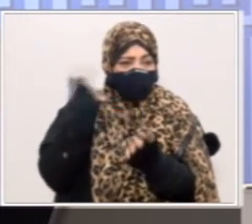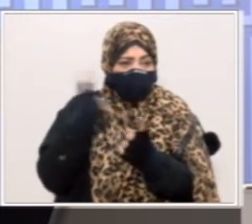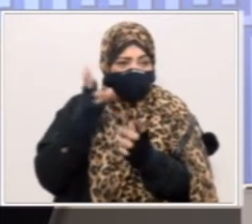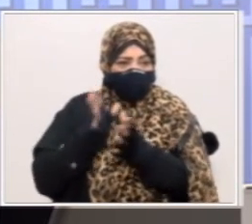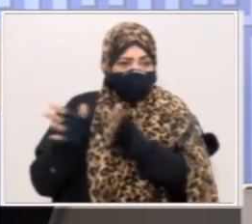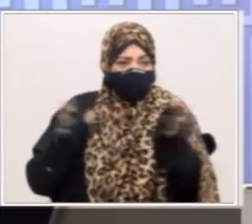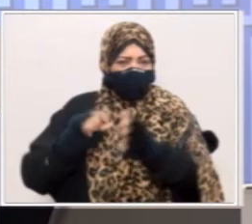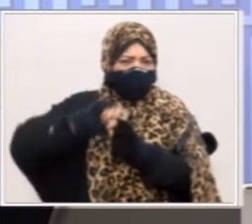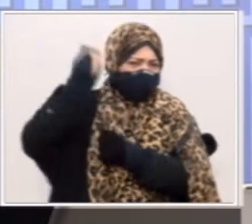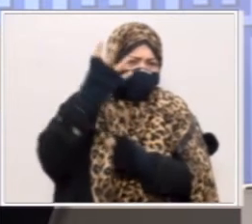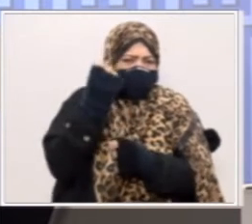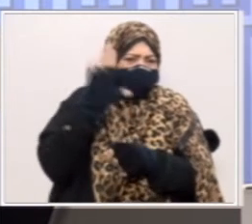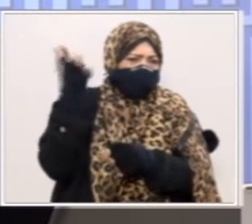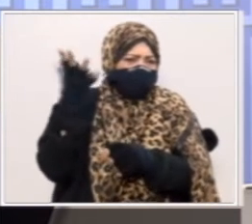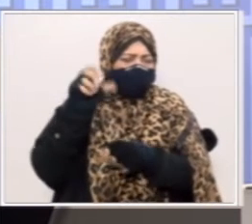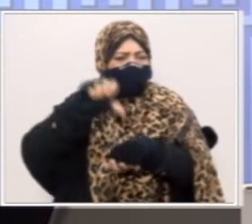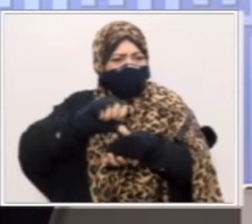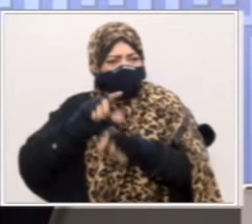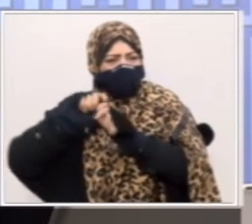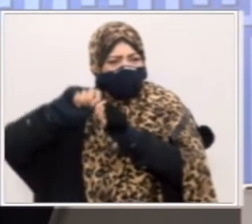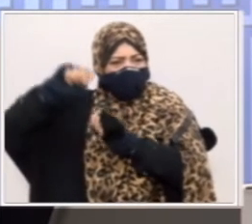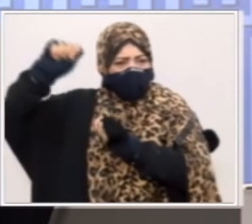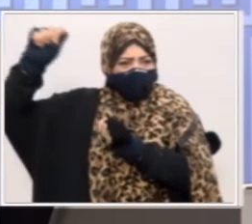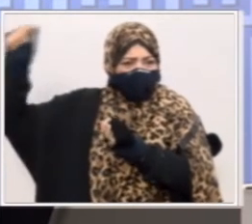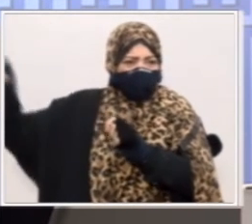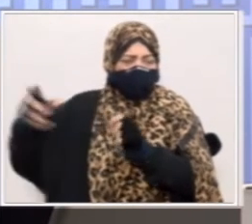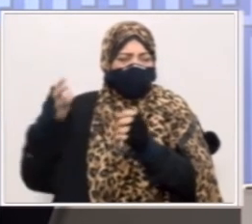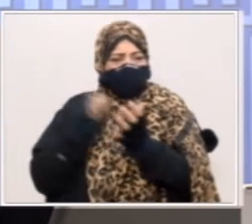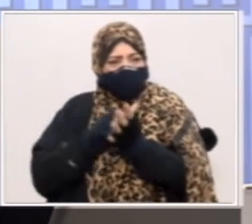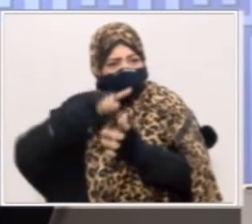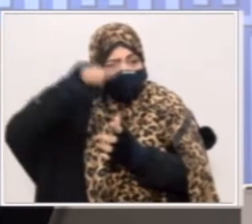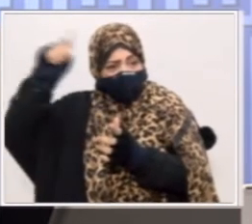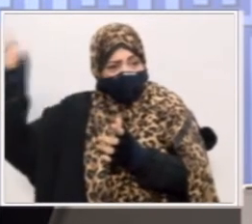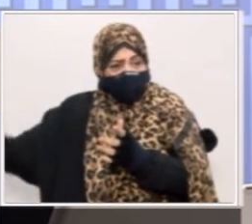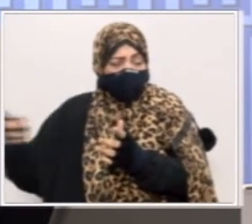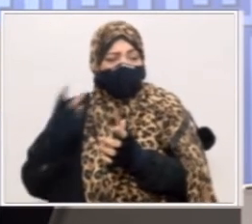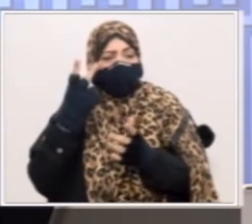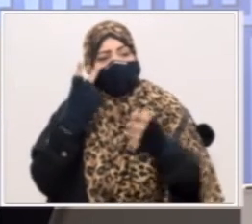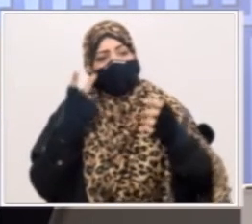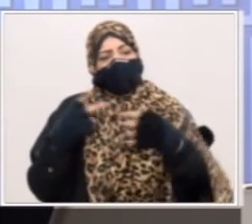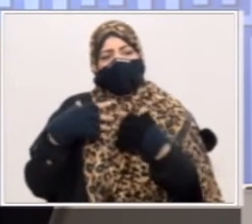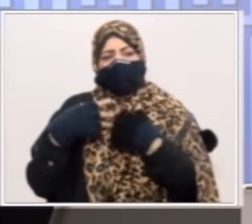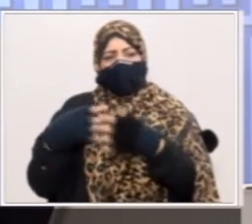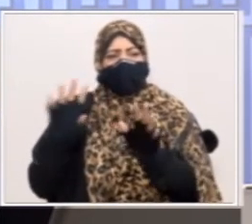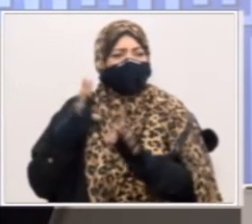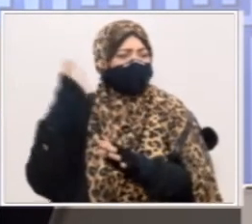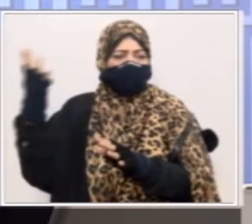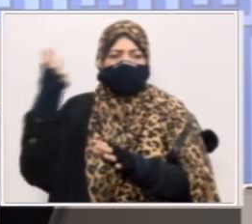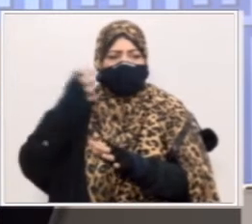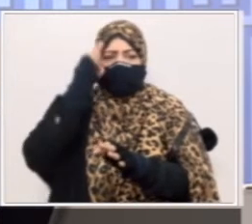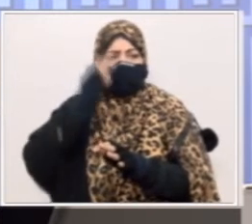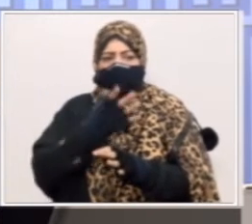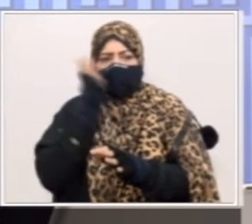بيت، فإنه لا يحل له قصر الصلاة في هذه الحالة، لأنه نزل مطمئنا